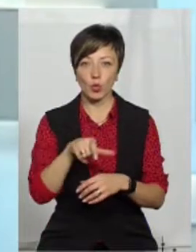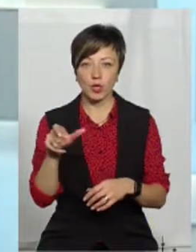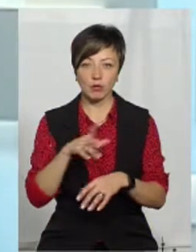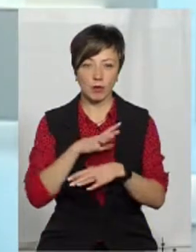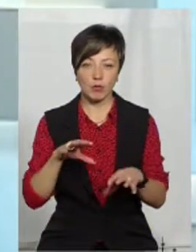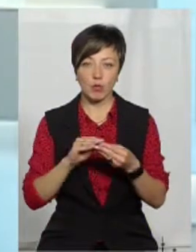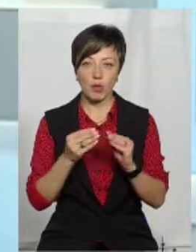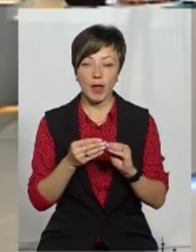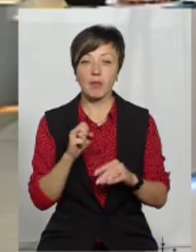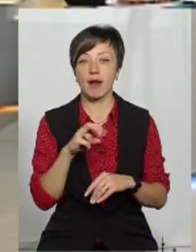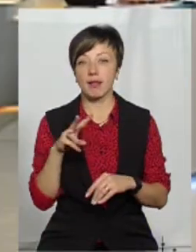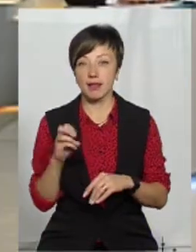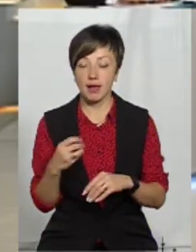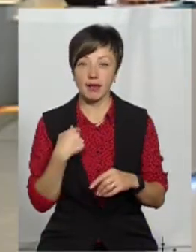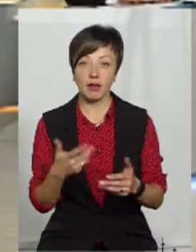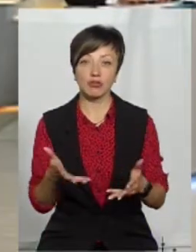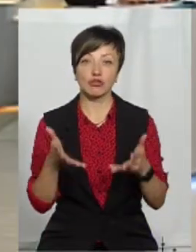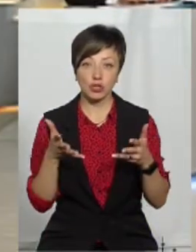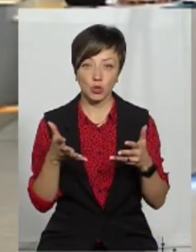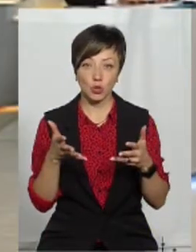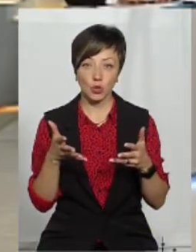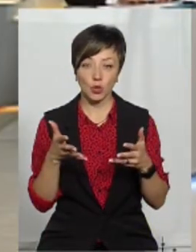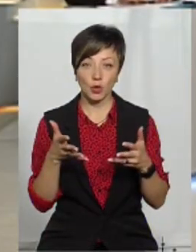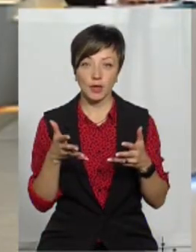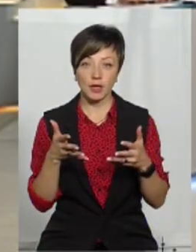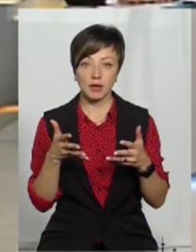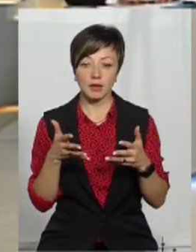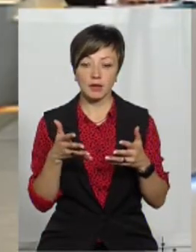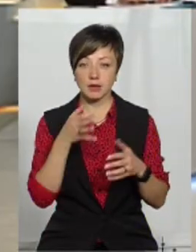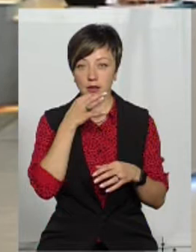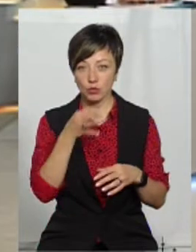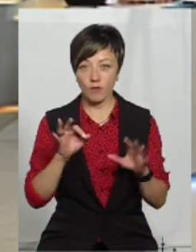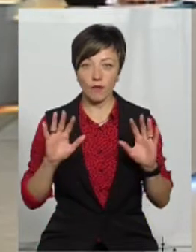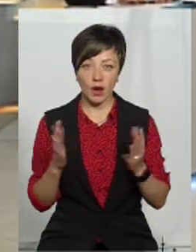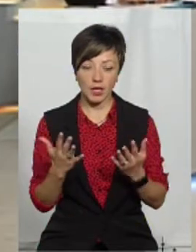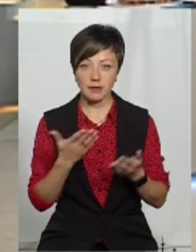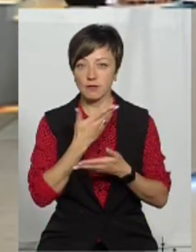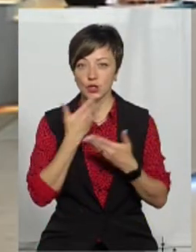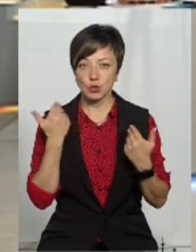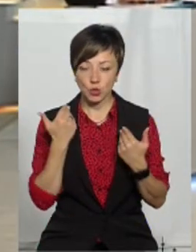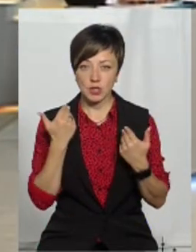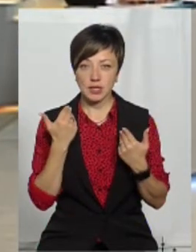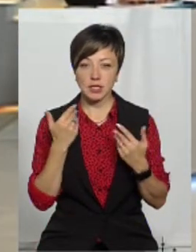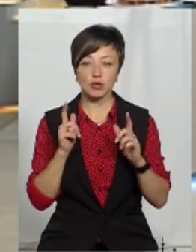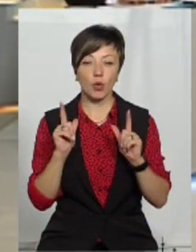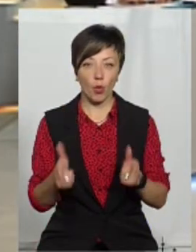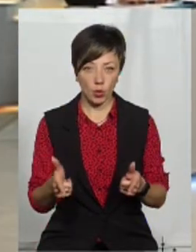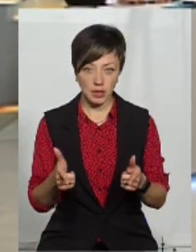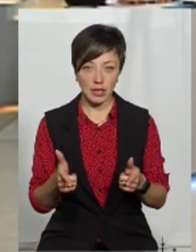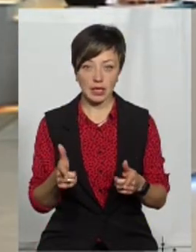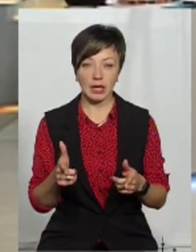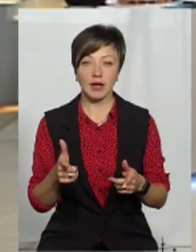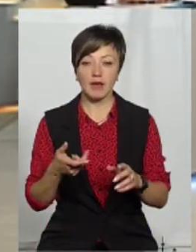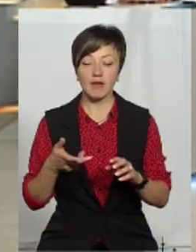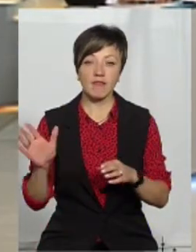було проблем. Але я чітко тут зазначаю, що в разі відсутності згоди і